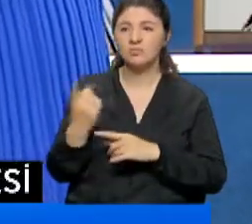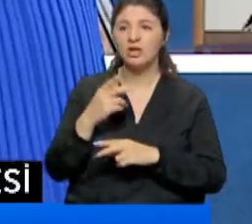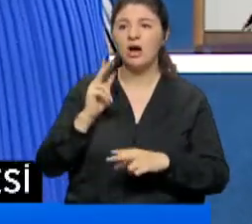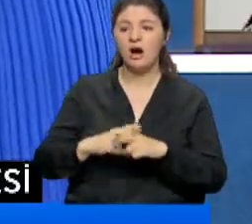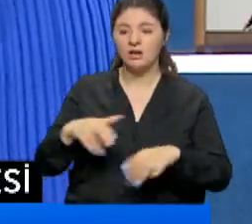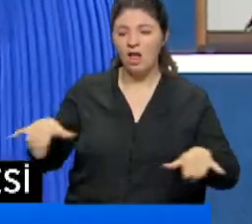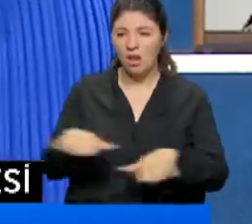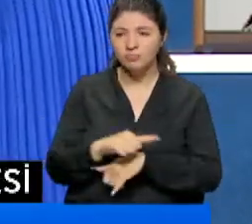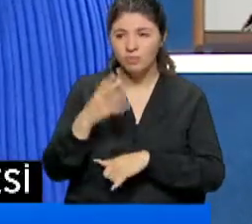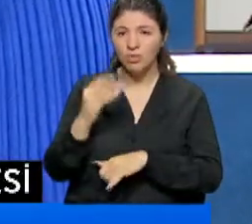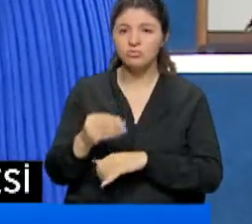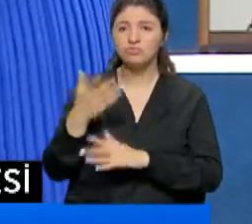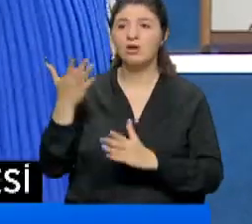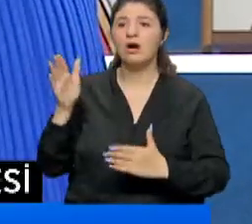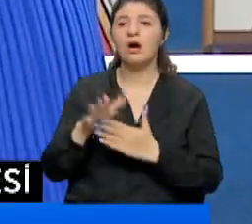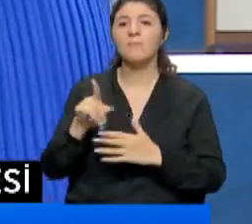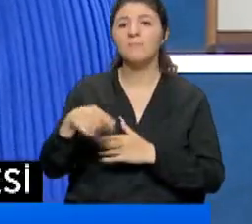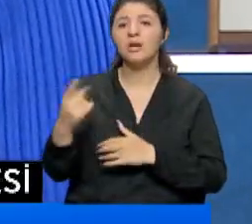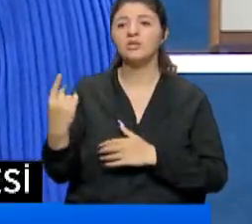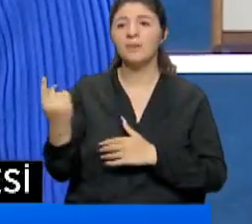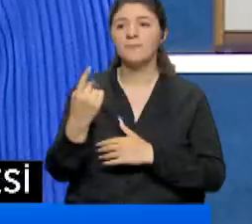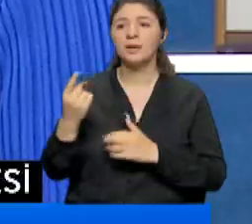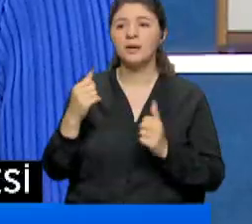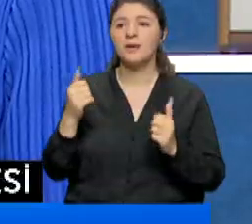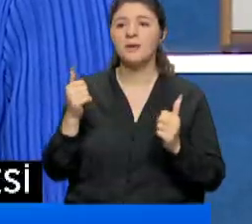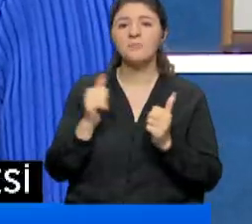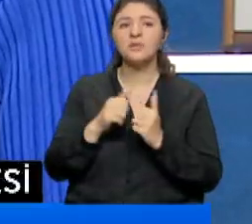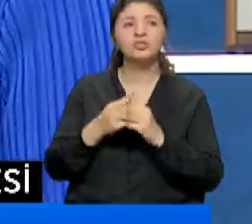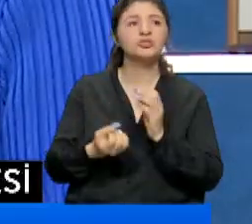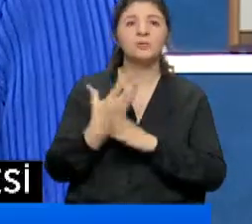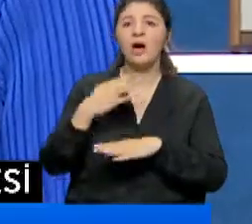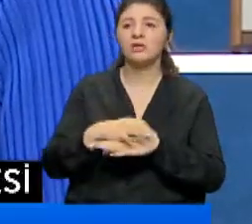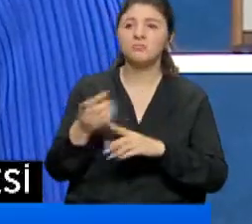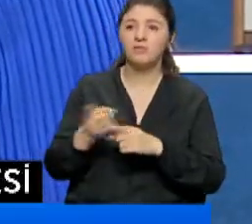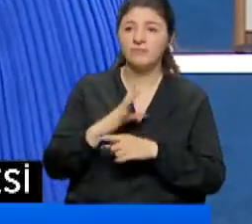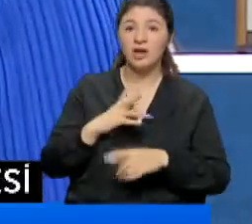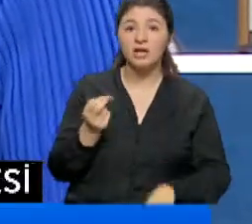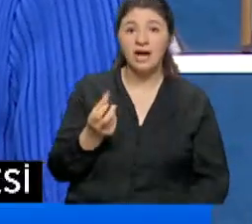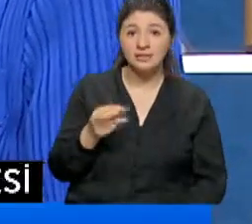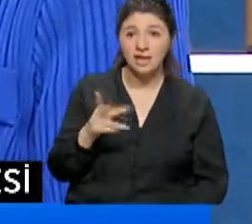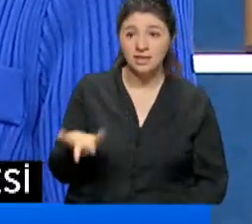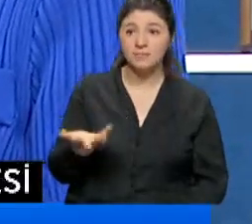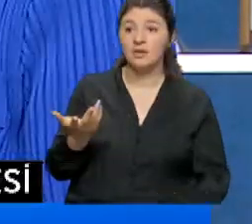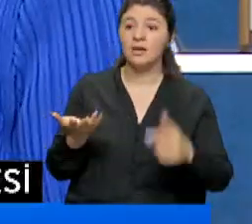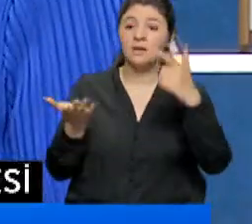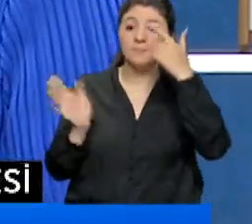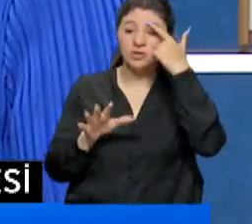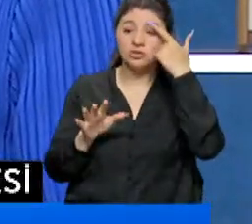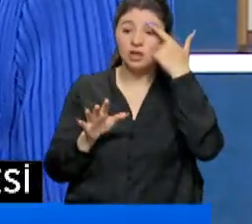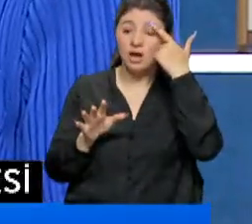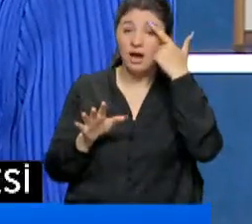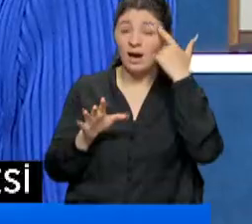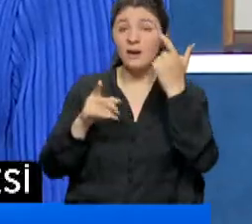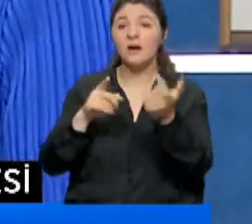şekilde ani zayıflaması olur araya başka bir birlikte olabilecek hastalıklar da var tabi kanser gibi işte başka bazı